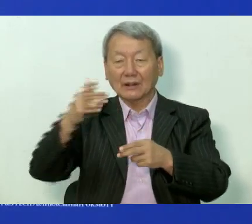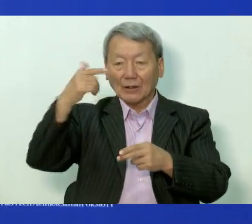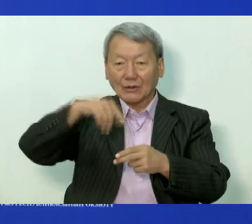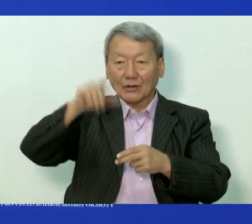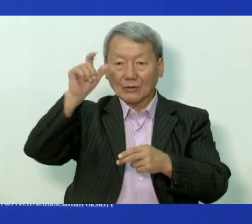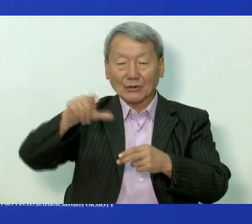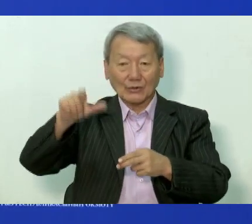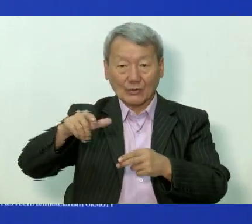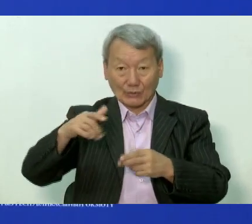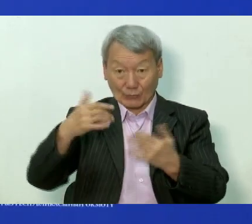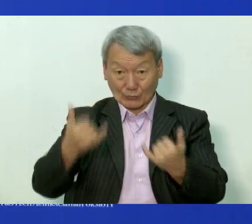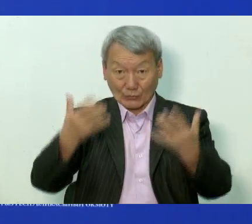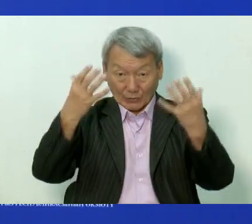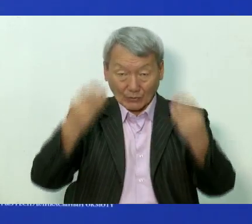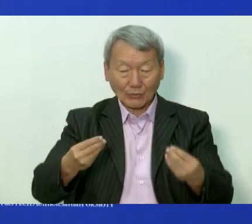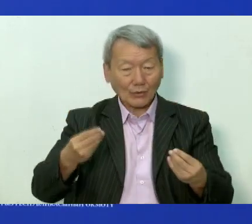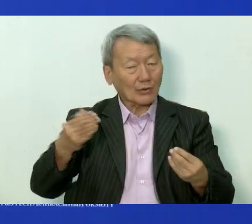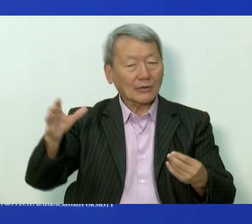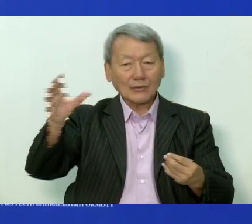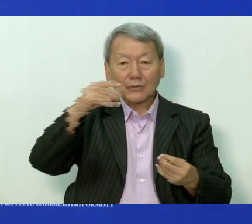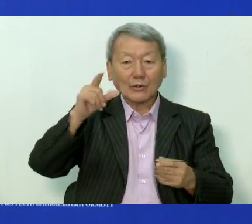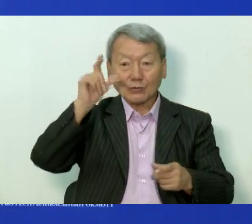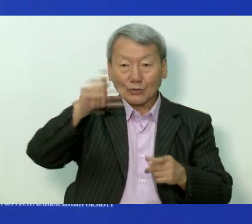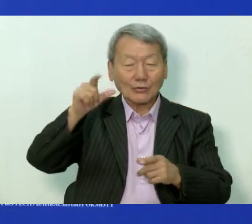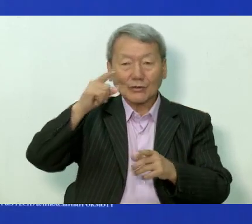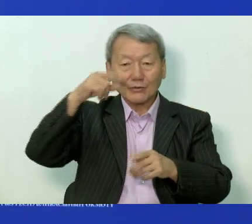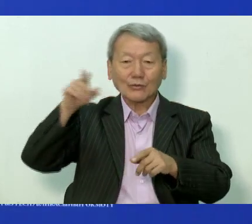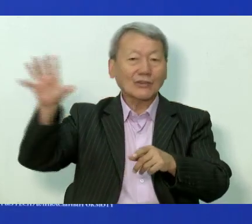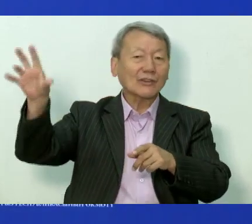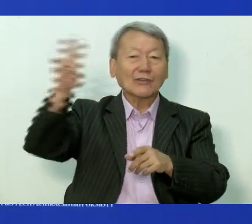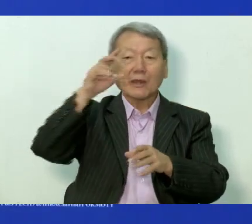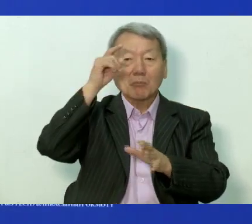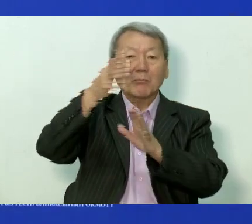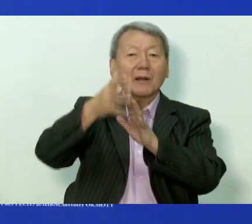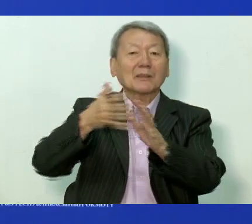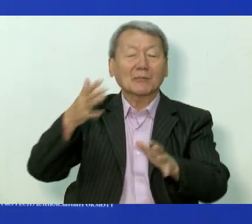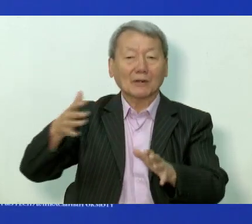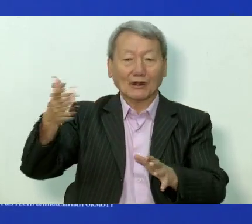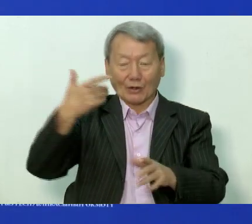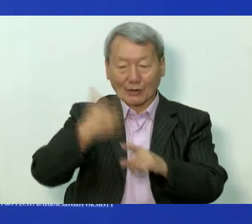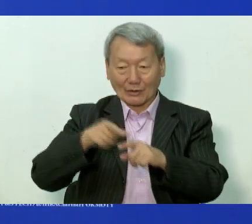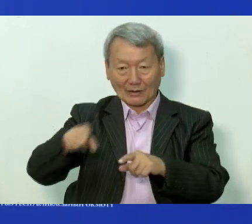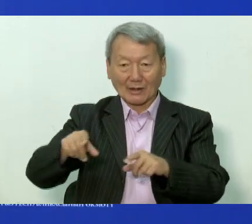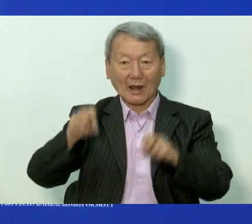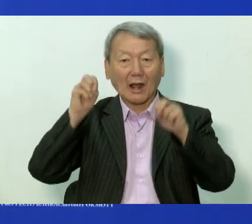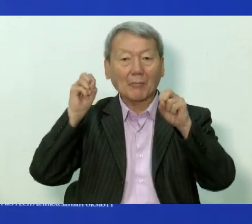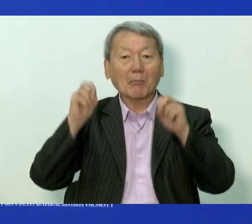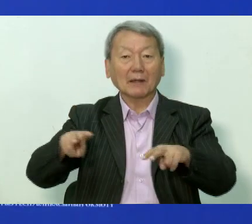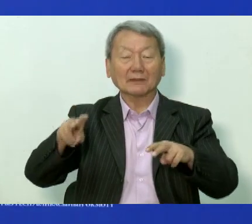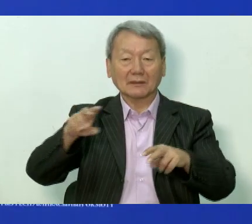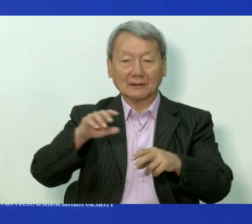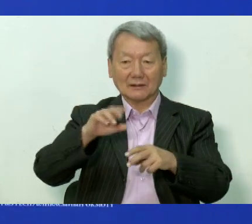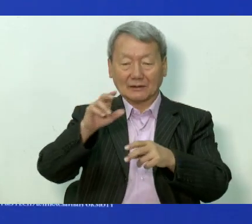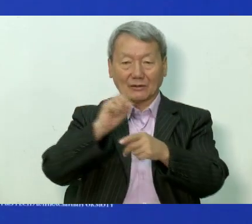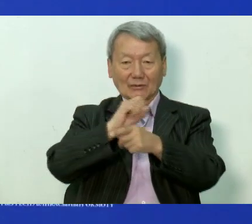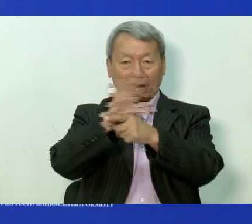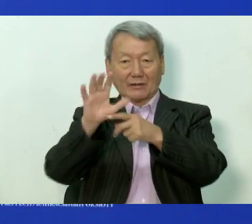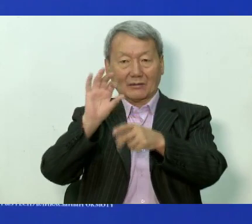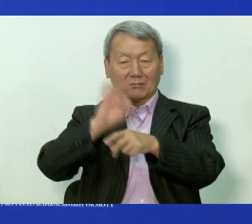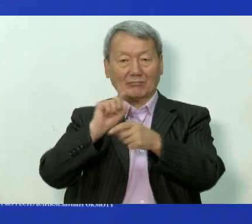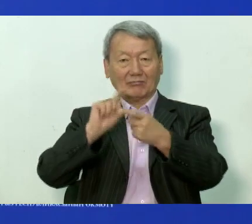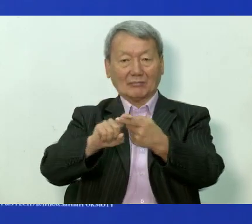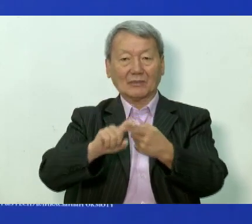населения нет на сегодняшний день еще полного понимания того, насколько опасна болезнь COVID-19.